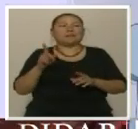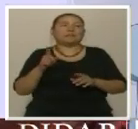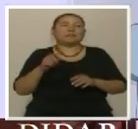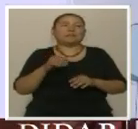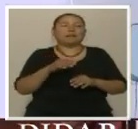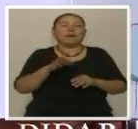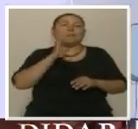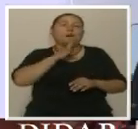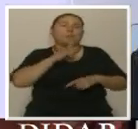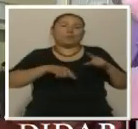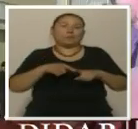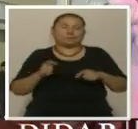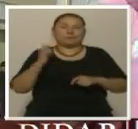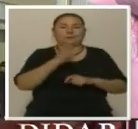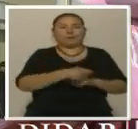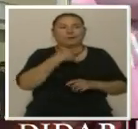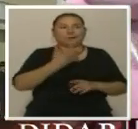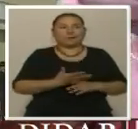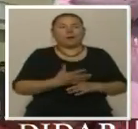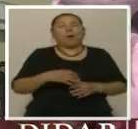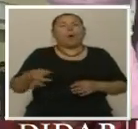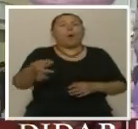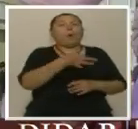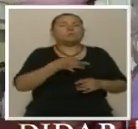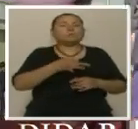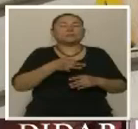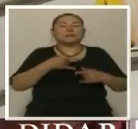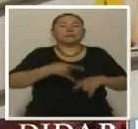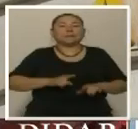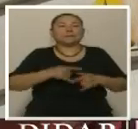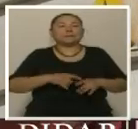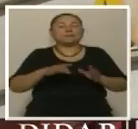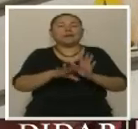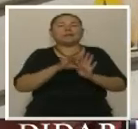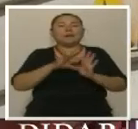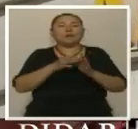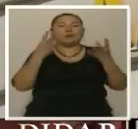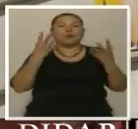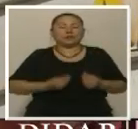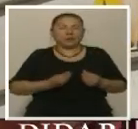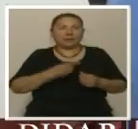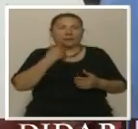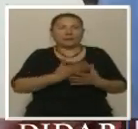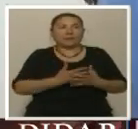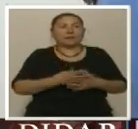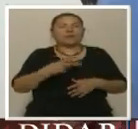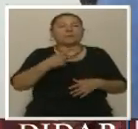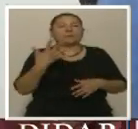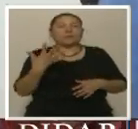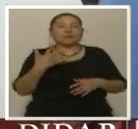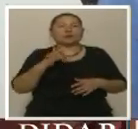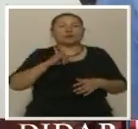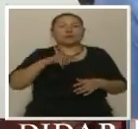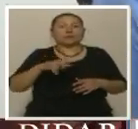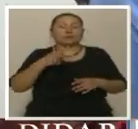Енді өздерінің қолында олардың. Ал облыстық перинаталдық орталықта сайлау күні 45 нәресте дүниеге келді. Оның 25-і ұл,